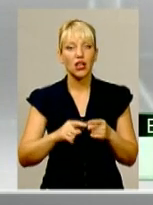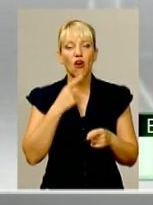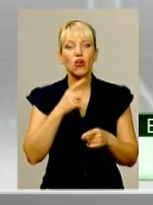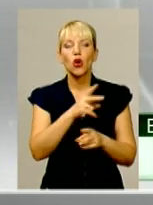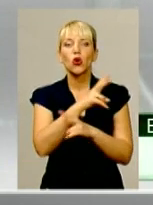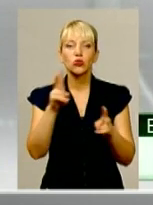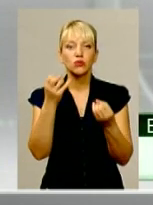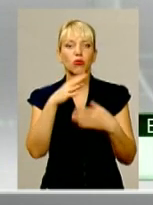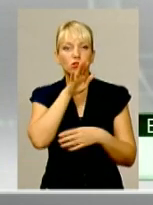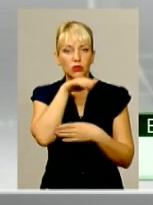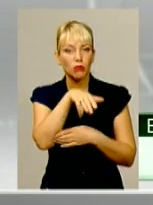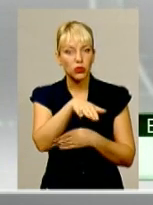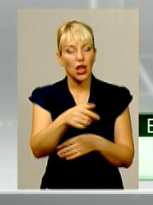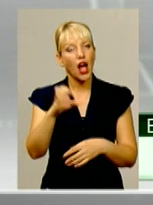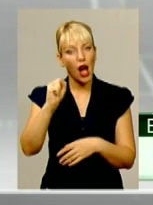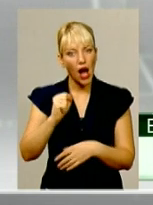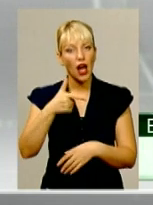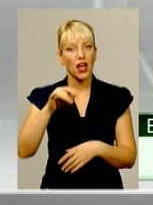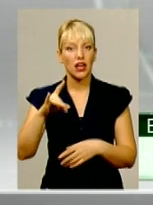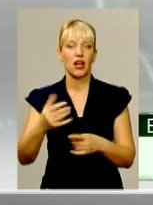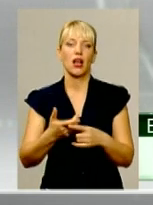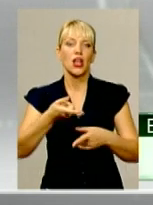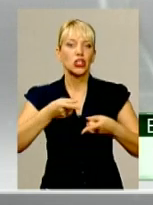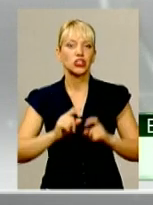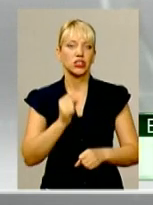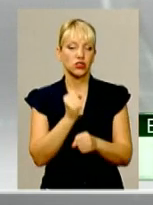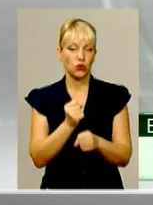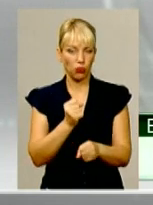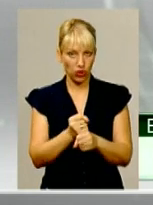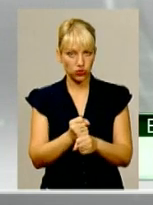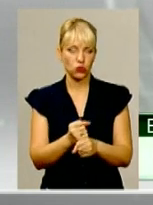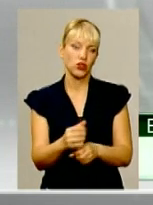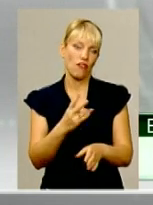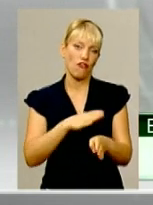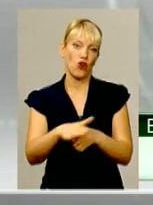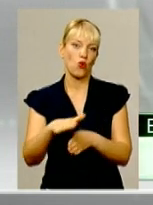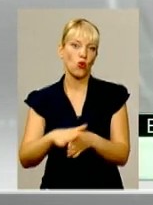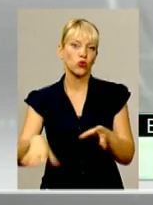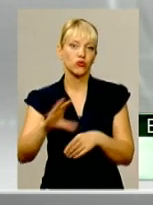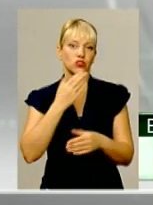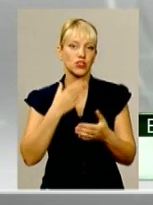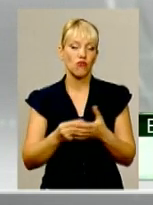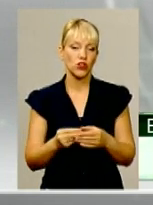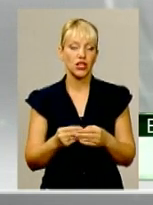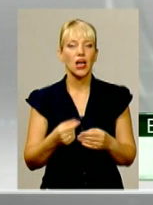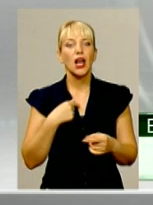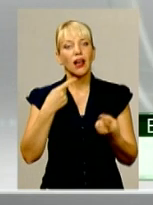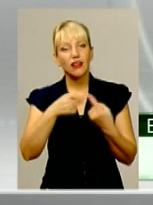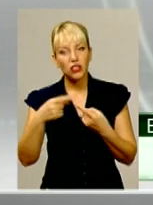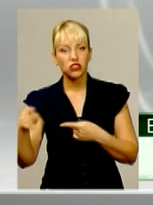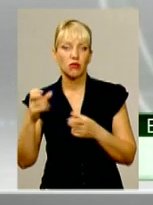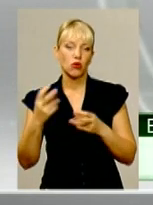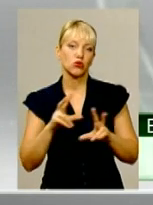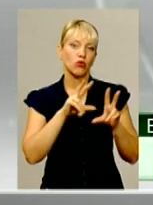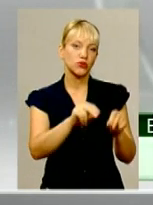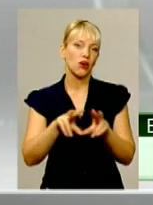роблять на протязі усього часу, що вони існують. І що можуть робити, вони роблять. А і просто говорять від виборів до виборів.